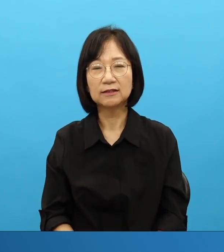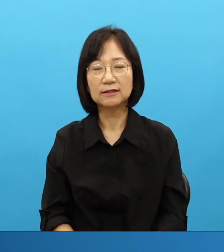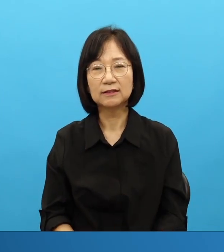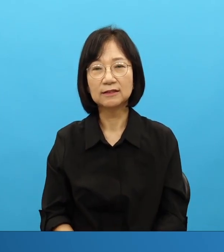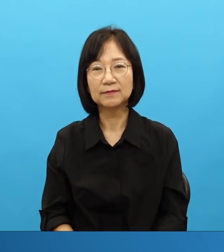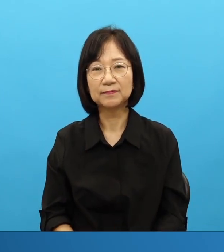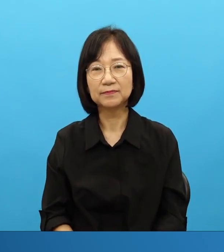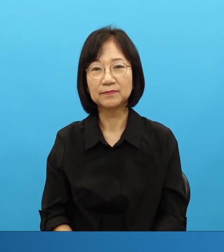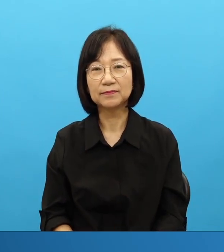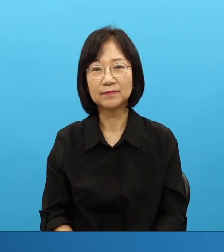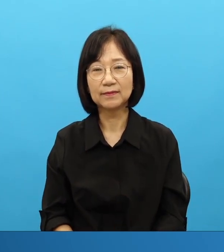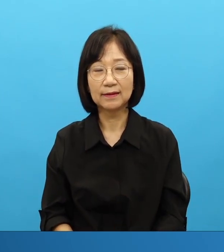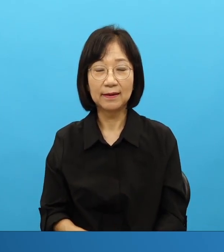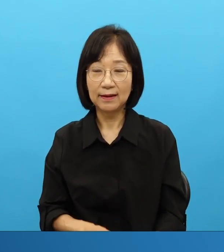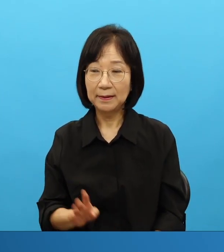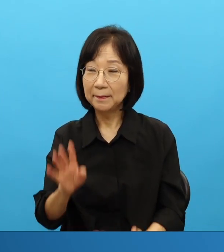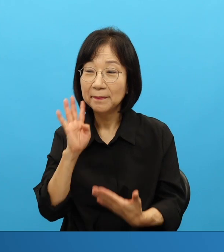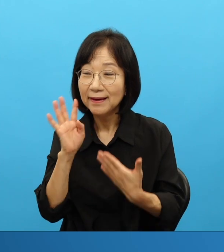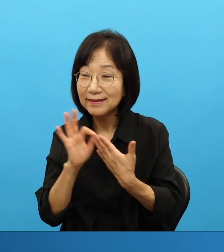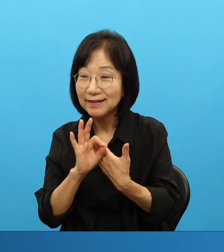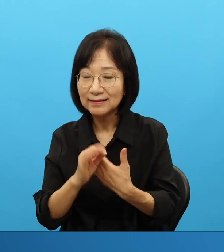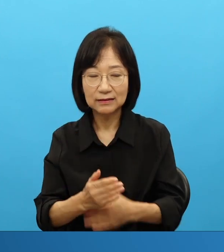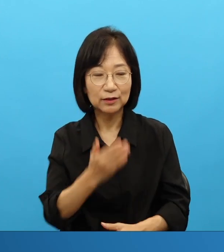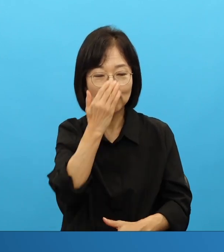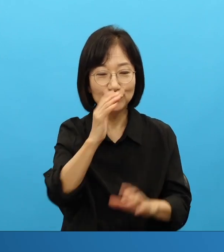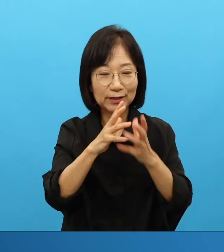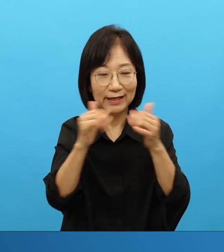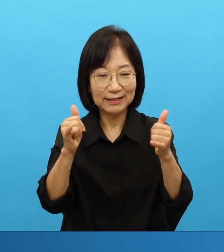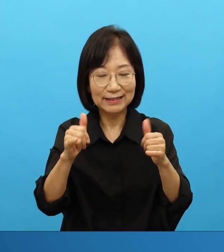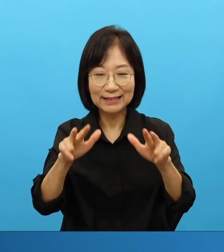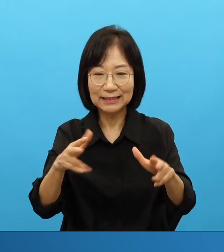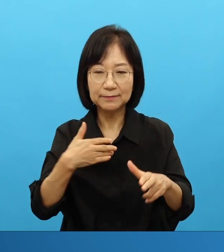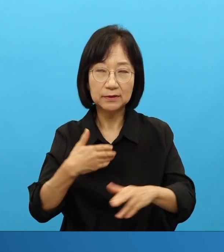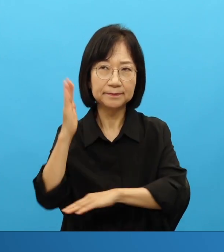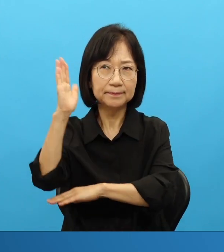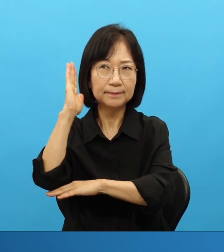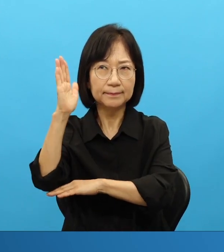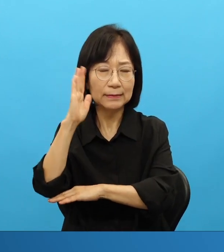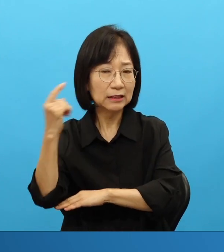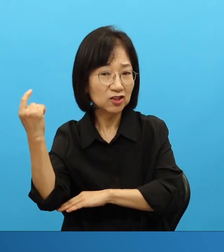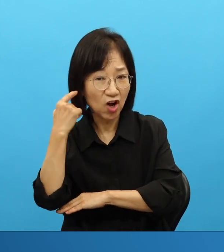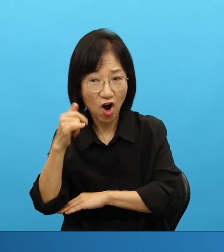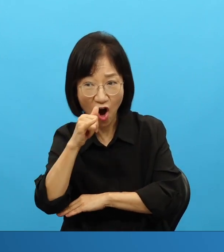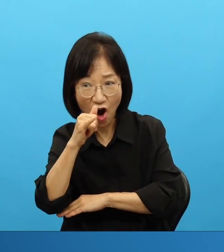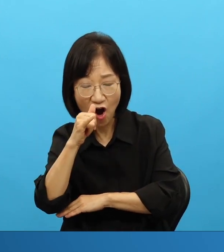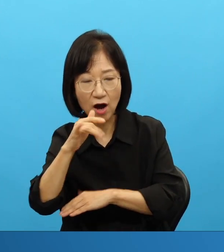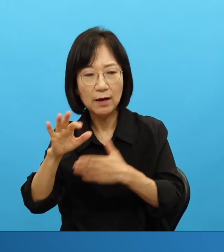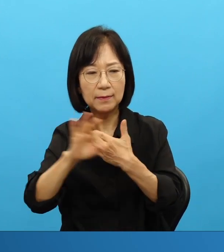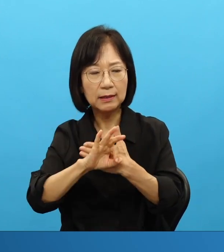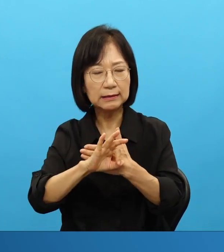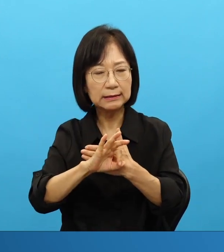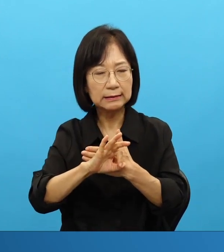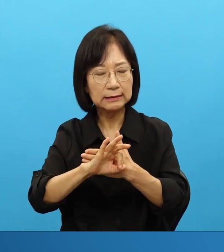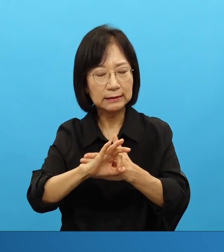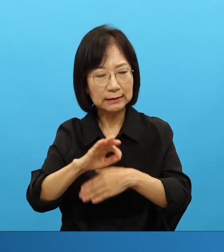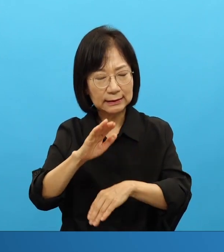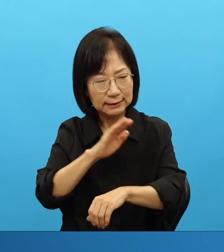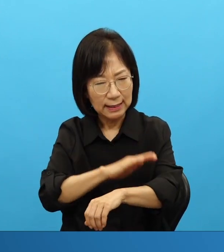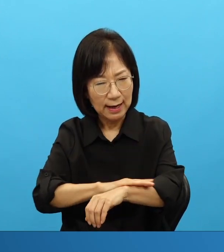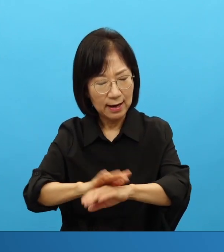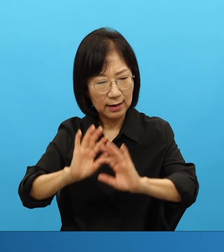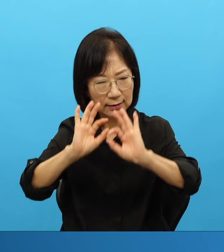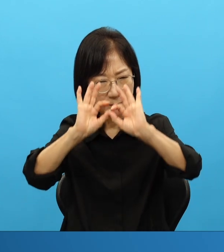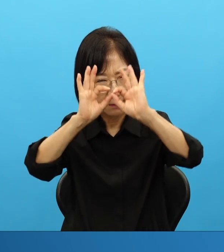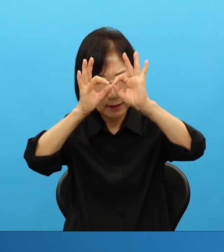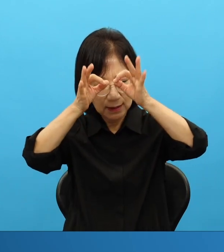혹시 유대인이 제 메시지 듣는다면요. 깊이 생각해 보셔야 됩니다. 미래가 문제입니다. People among the Jewish community listen to my message. You need to really